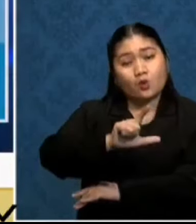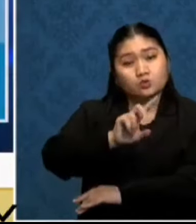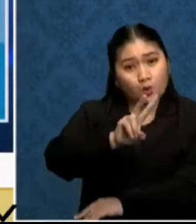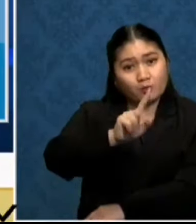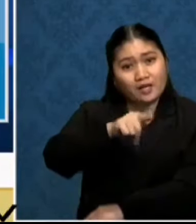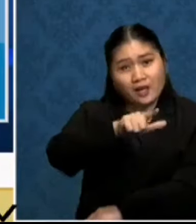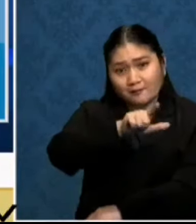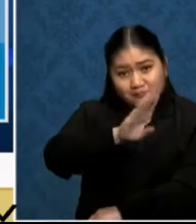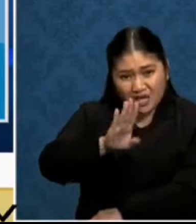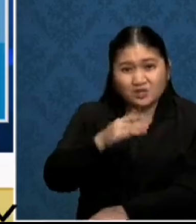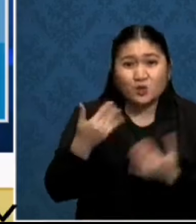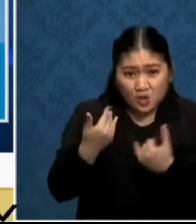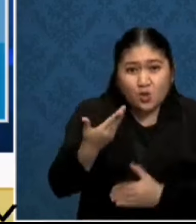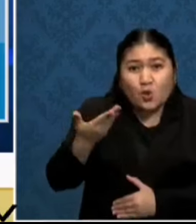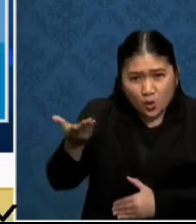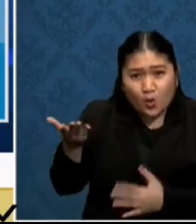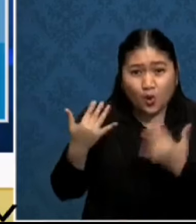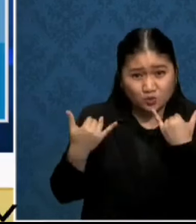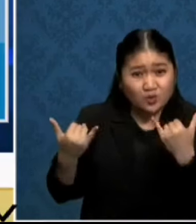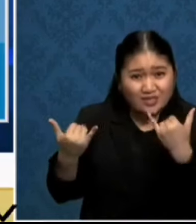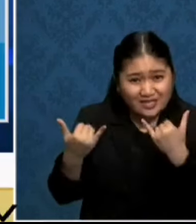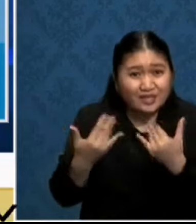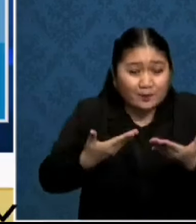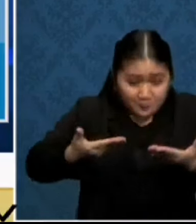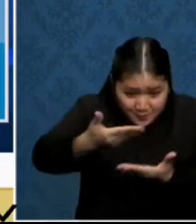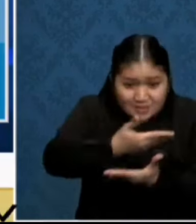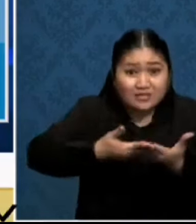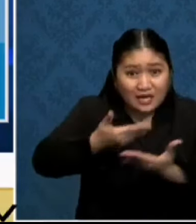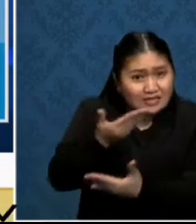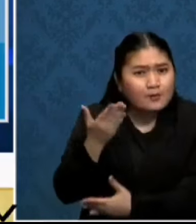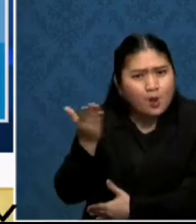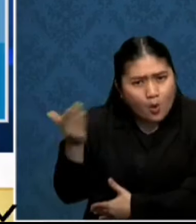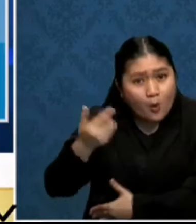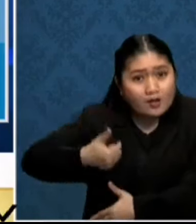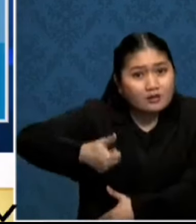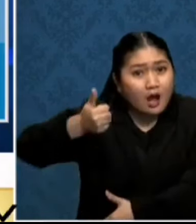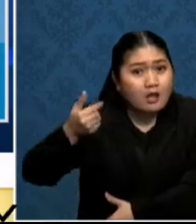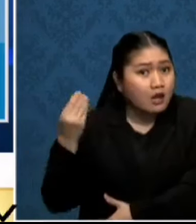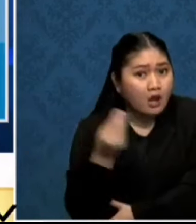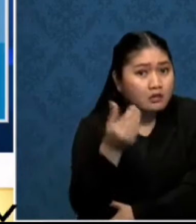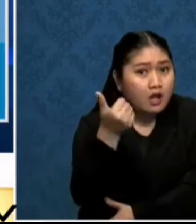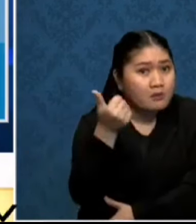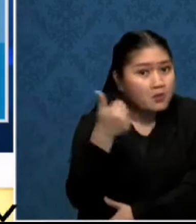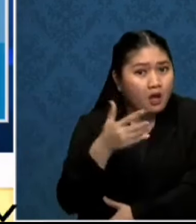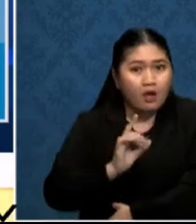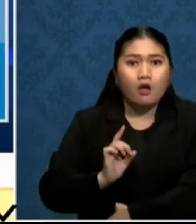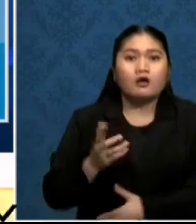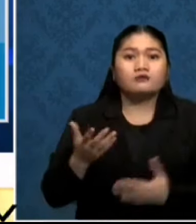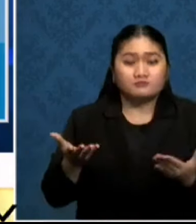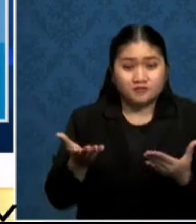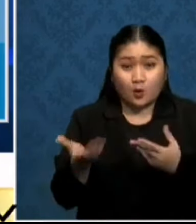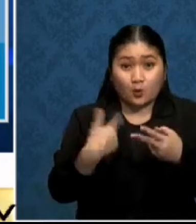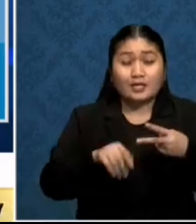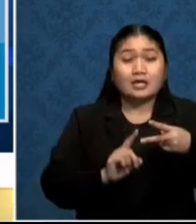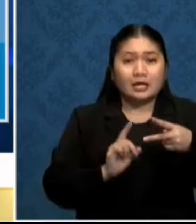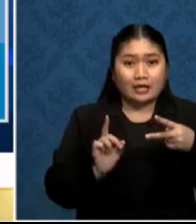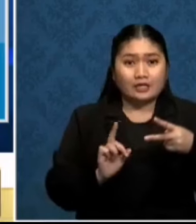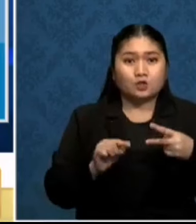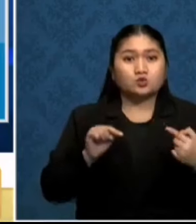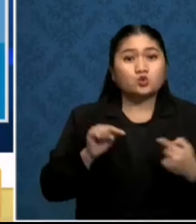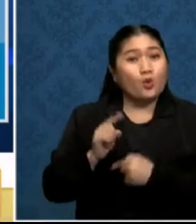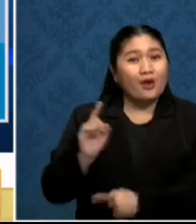ก็ที่กำลังขอสภาอยู่เดี๋ยวเยครับนี่กำลังพิจารณาอยู่ว่าจะได้หรือไม่ได้แล้วก็อีกก้อนนึงใช้